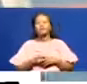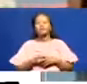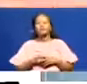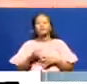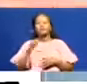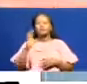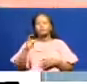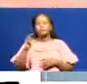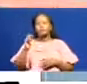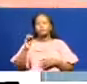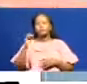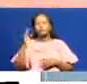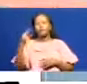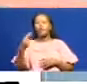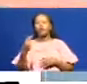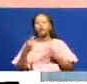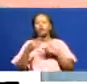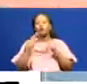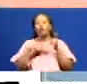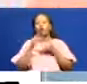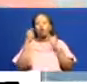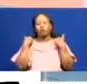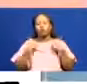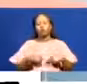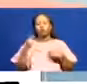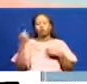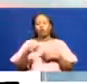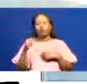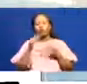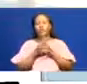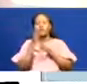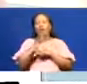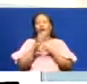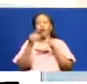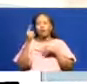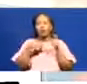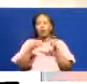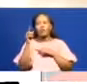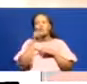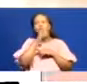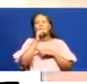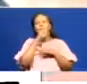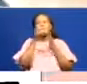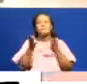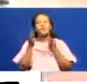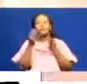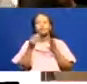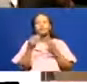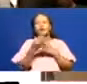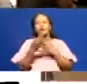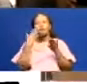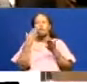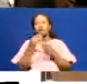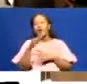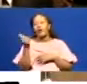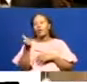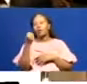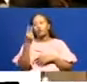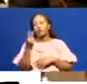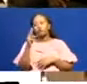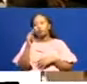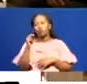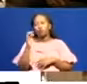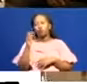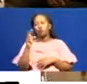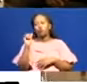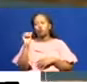Enoch Mutua alinyakua dhahabu baada kuibuka mshindi katika kitengo cha kata cha wanaume mbele ya Emmanuel Mutua na Victor Mwendwa walinyakua fedha na